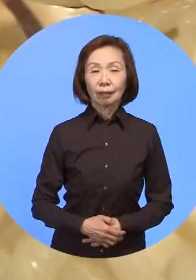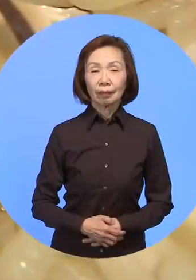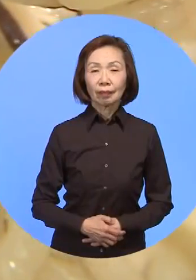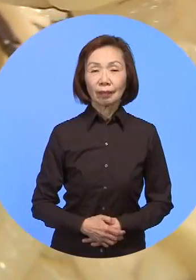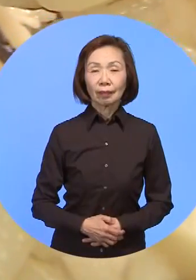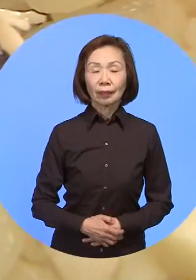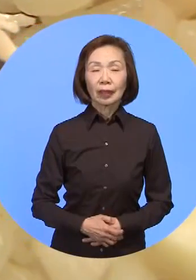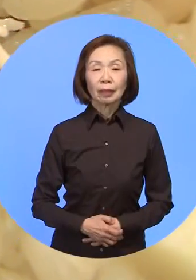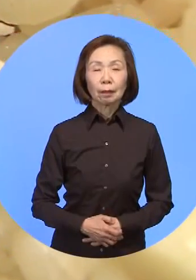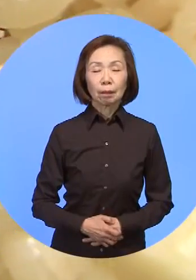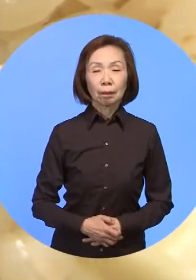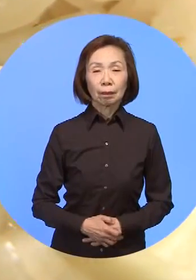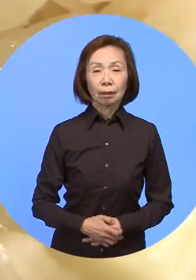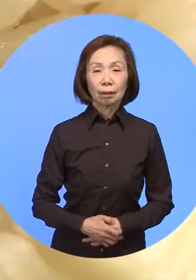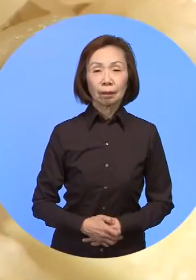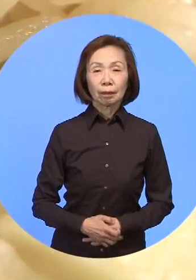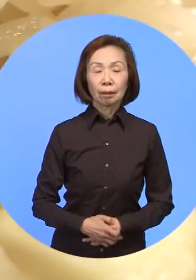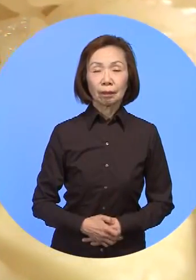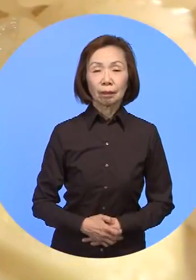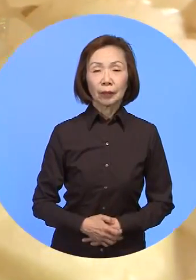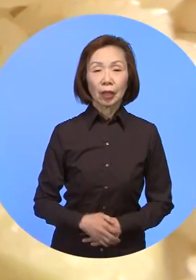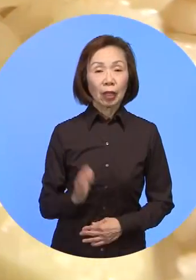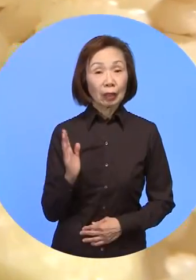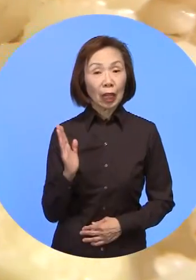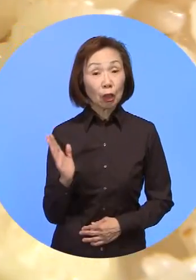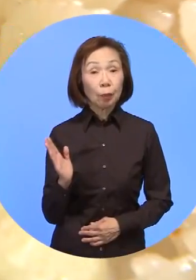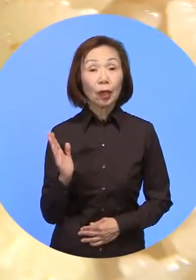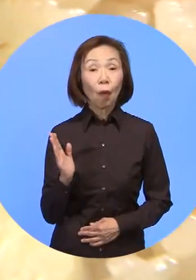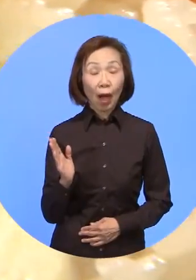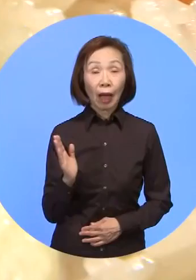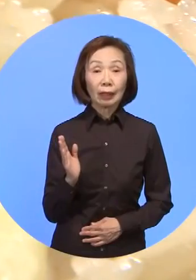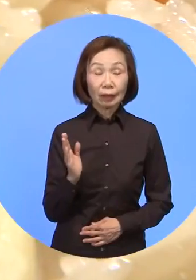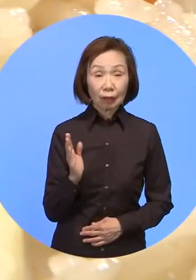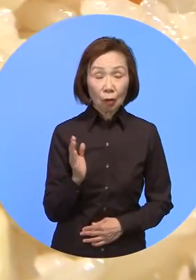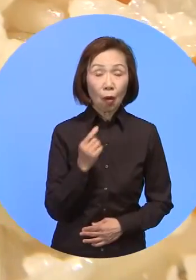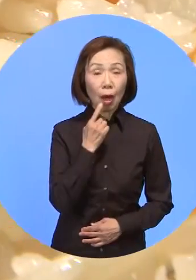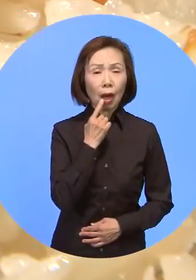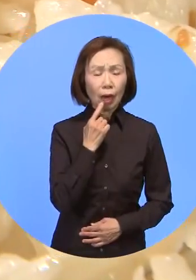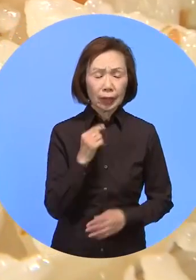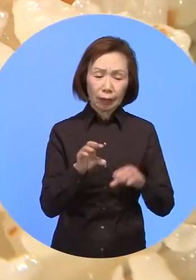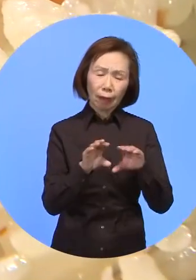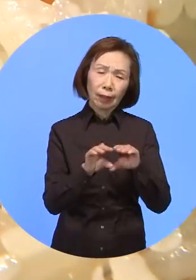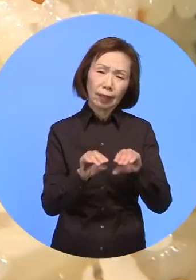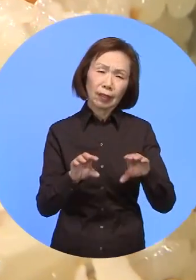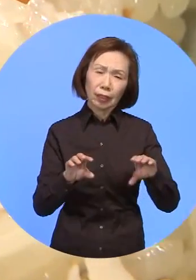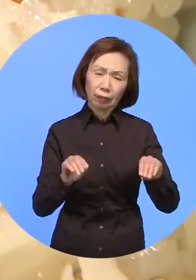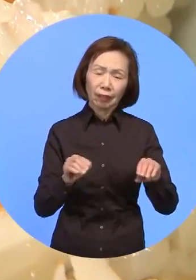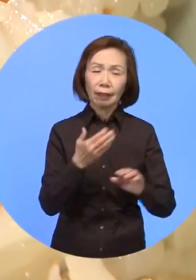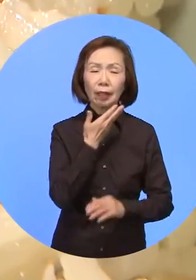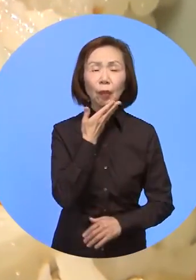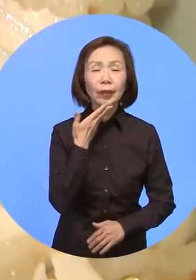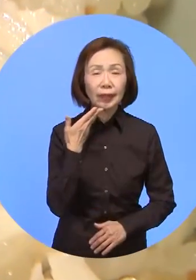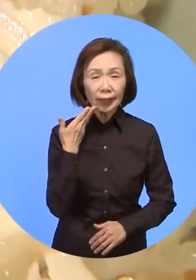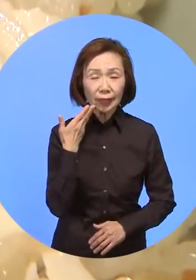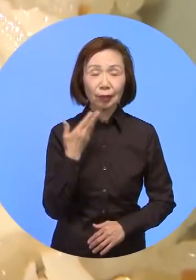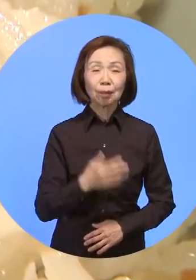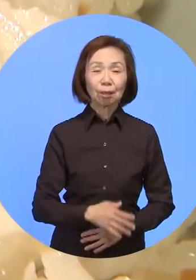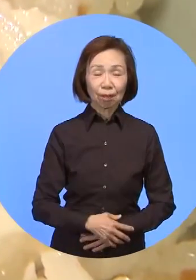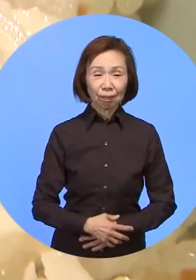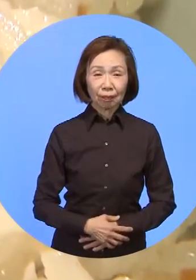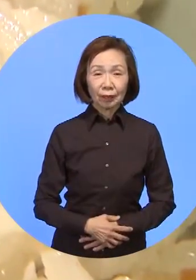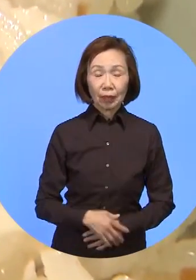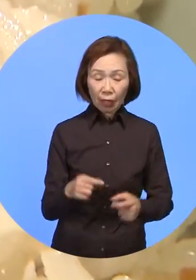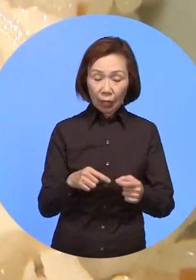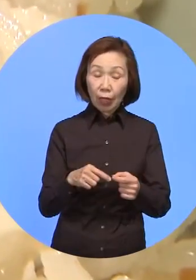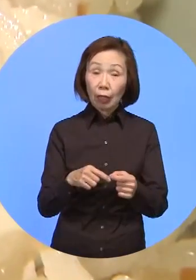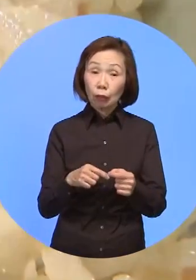よう。はい、いかがでしょうか。炊き込みご飯がマイルドになってすごい美味しいです。 クワイが入